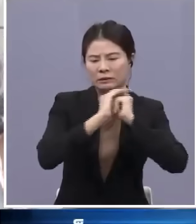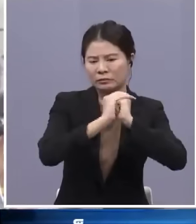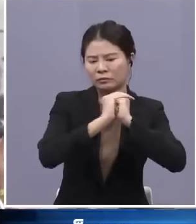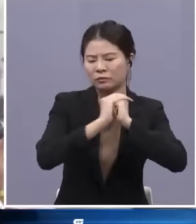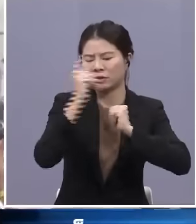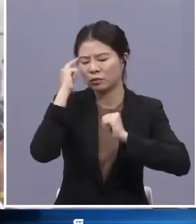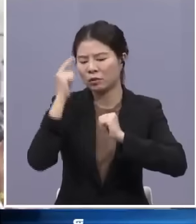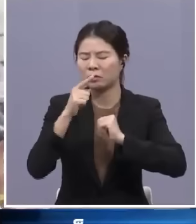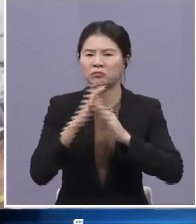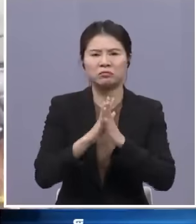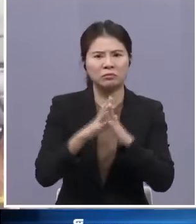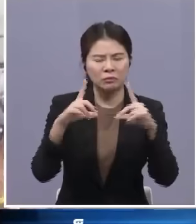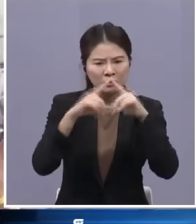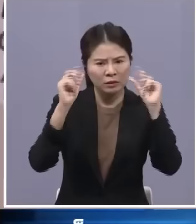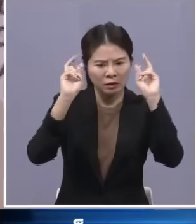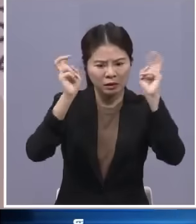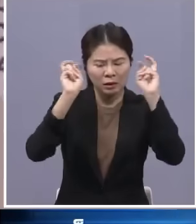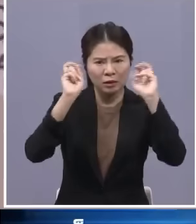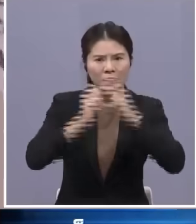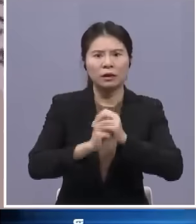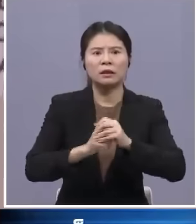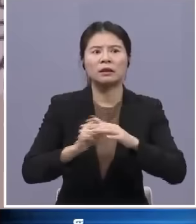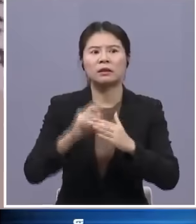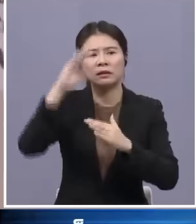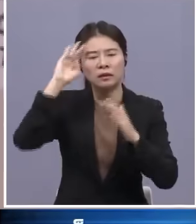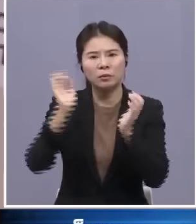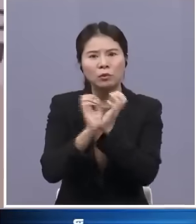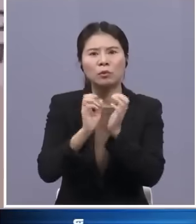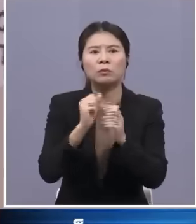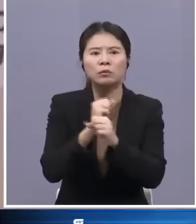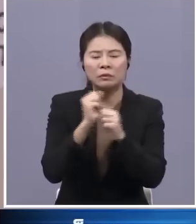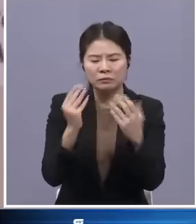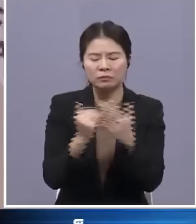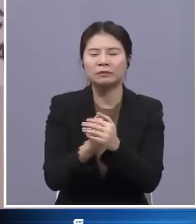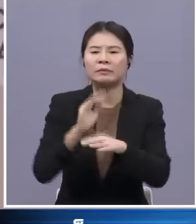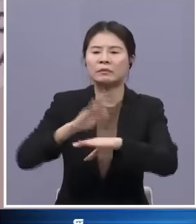ลงอะไรที่ประชาชนและสังคมยังไม่รู้ไหมแต่เสียงเตือนเหล่านี้ก็ต้องรับฟังเอาไว้ด้วย ใช่ครับ